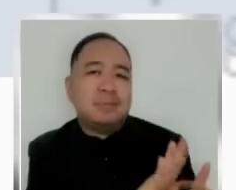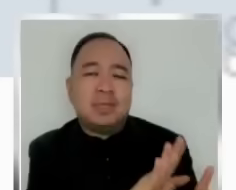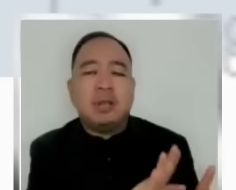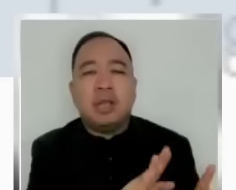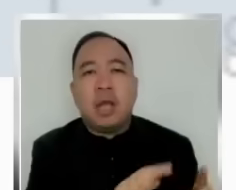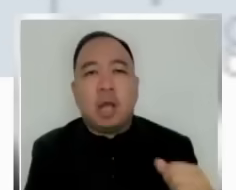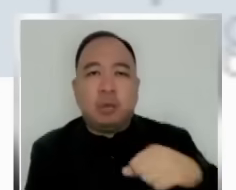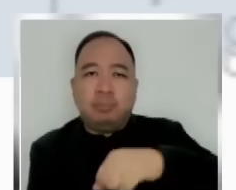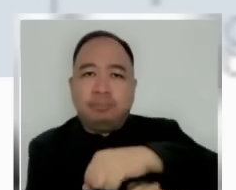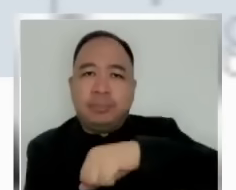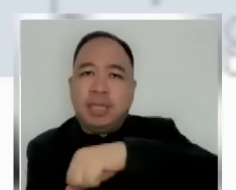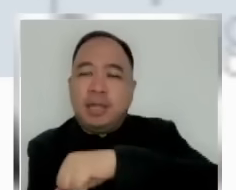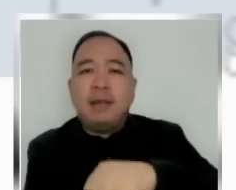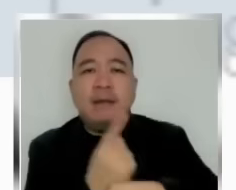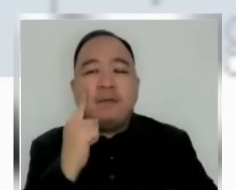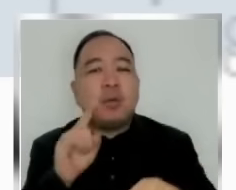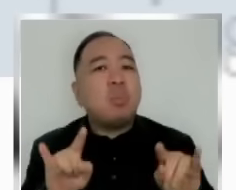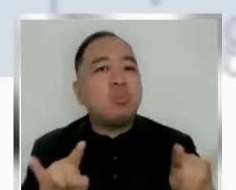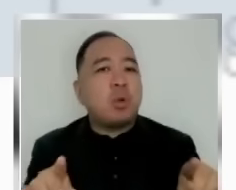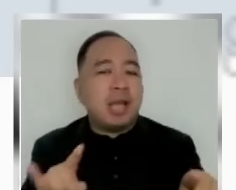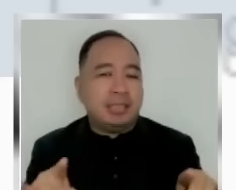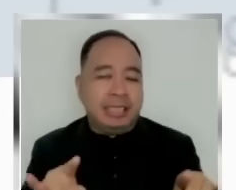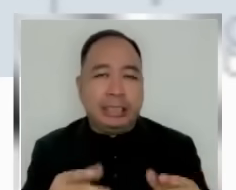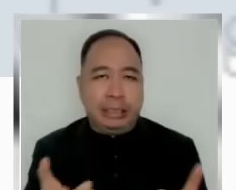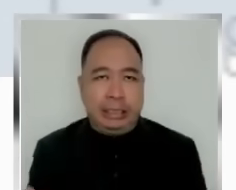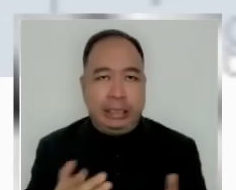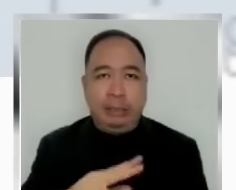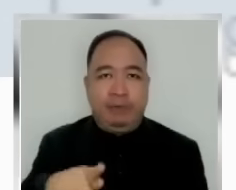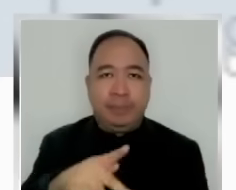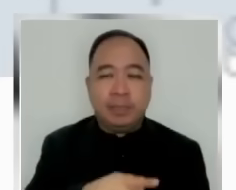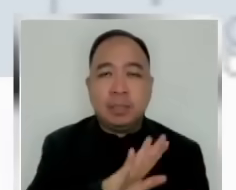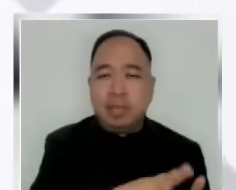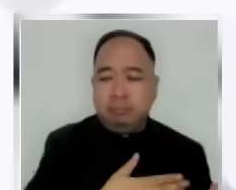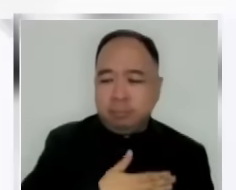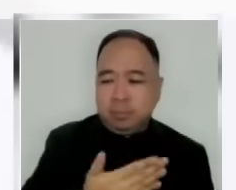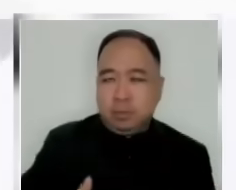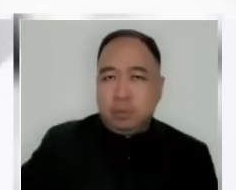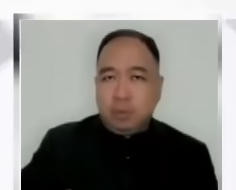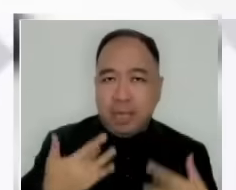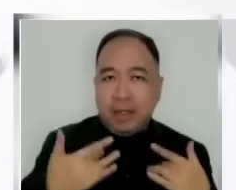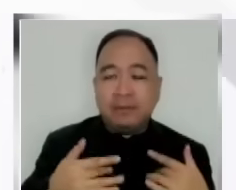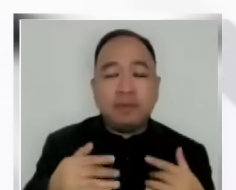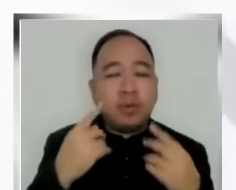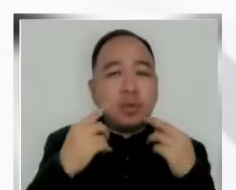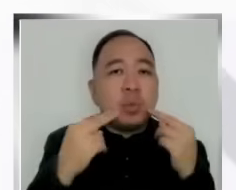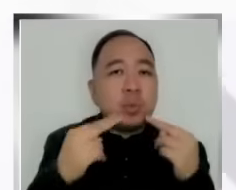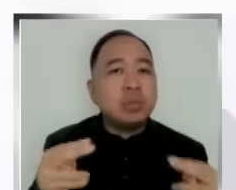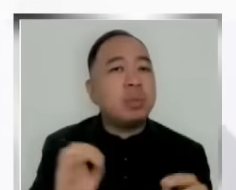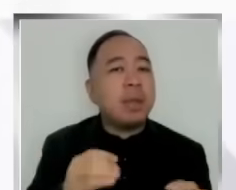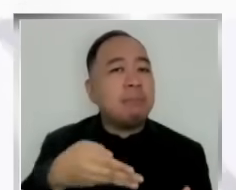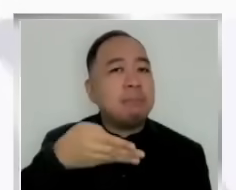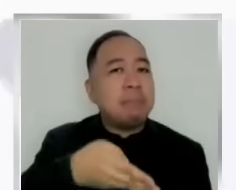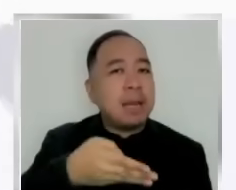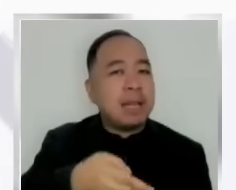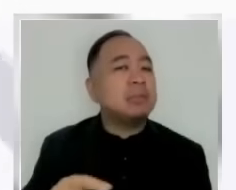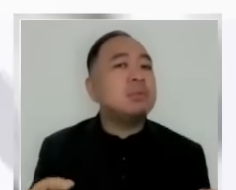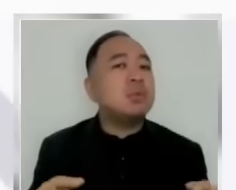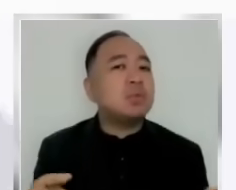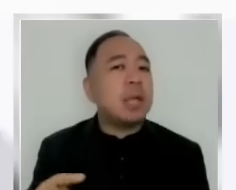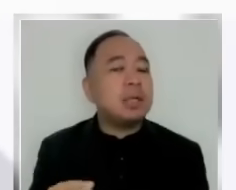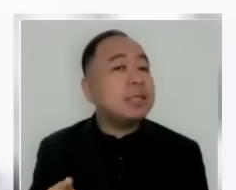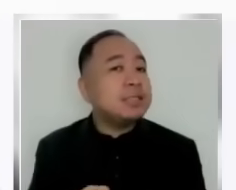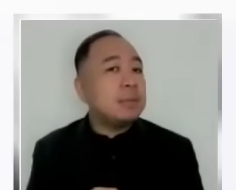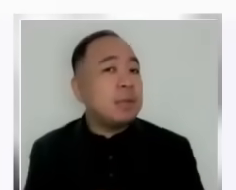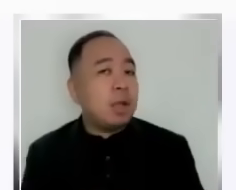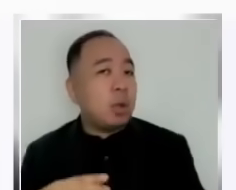na inilaan ang buhay sa paghahatid ng balitang walang kinikilingan. Maging ang Kongreso, inilarawan siya bilang